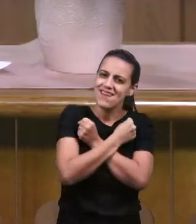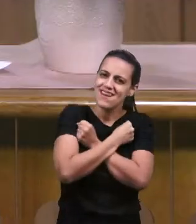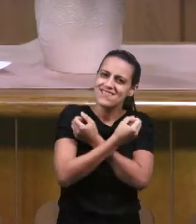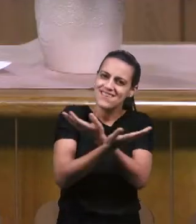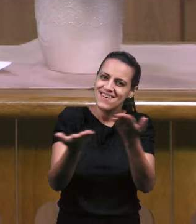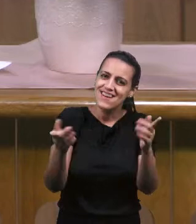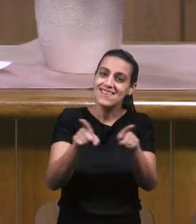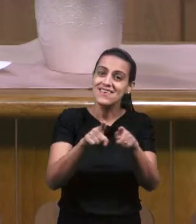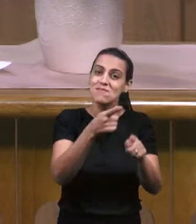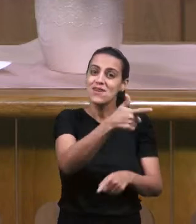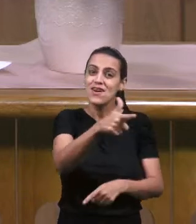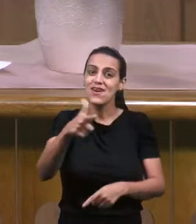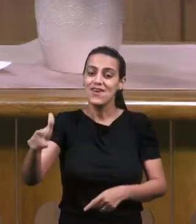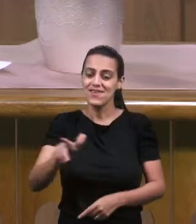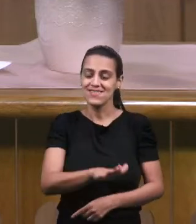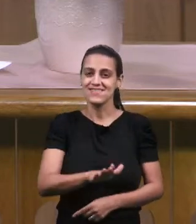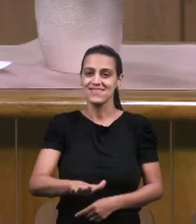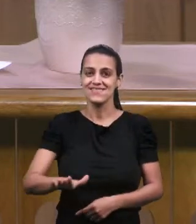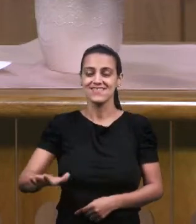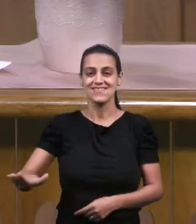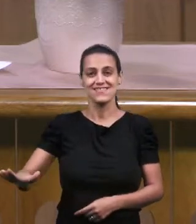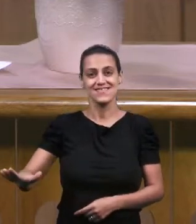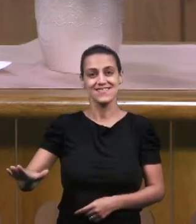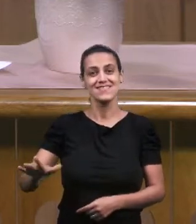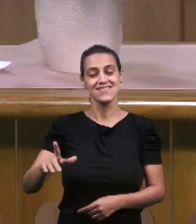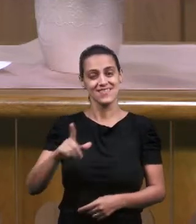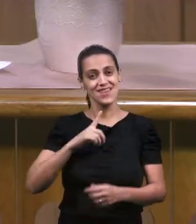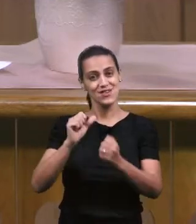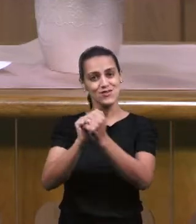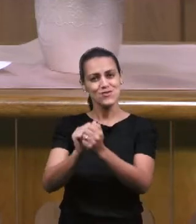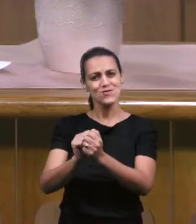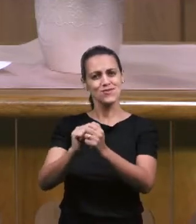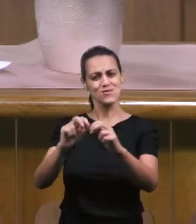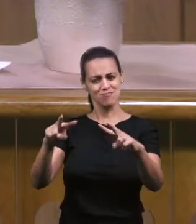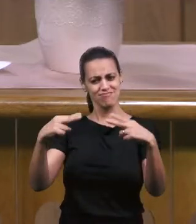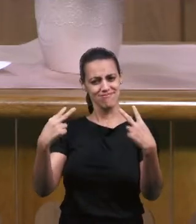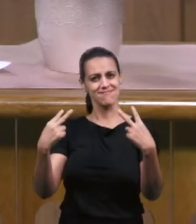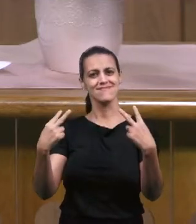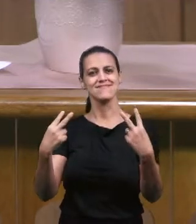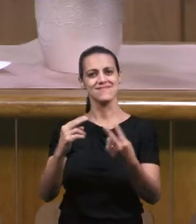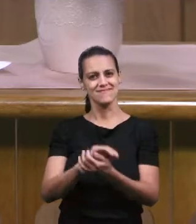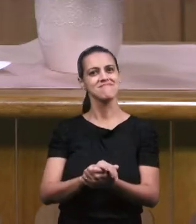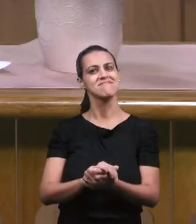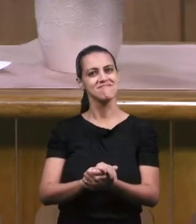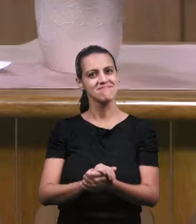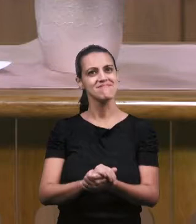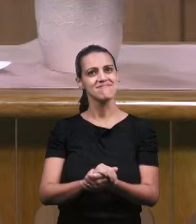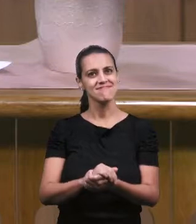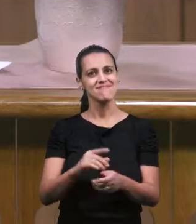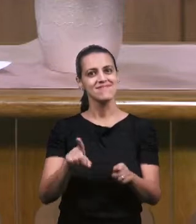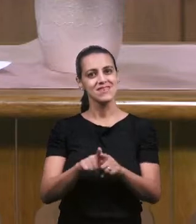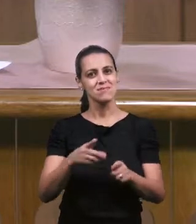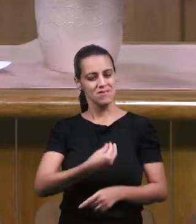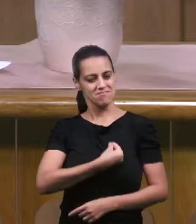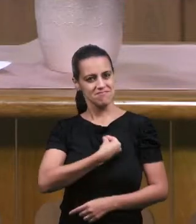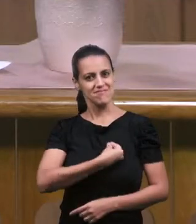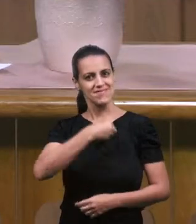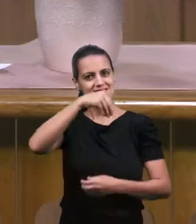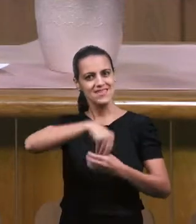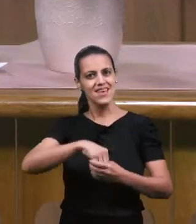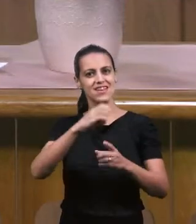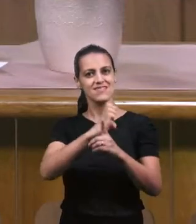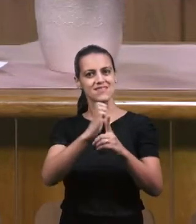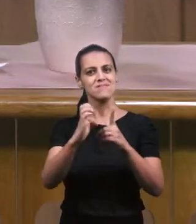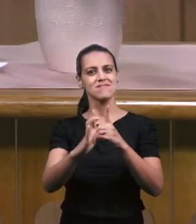Donc, j'envoie des salutations fraternelles à elle et tellement d'autres enfants qui nous accompagnent de manière présentielle dans